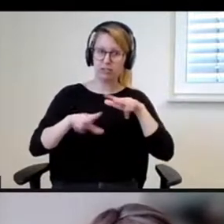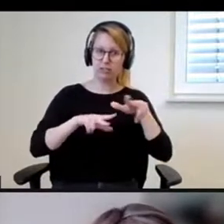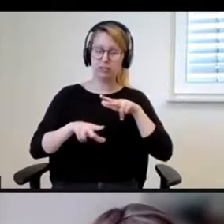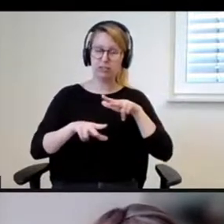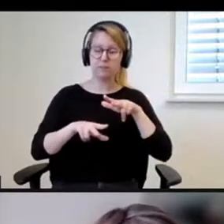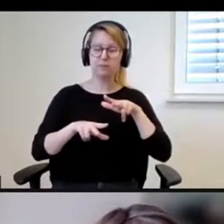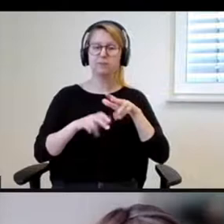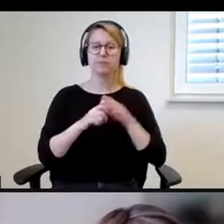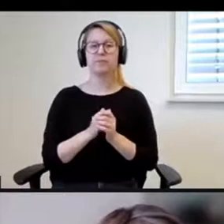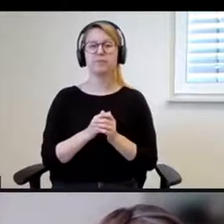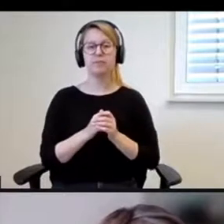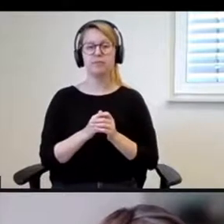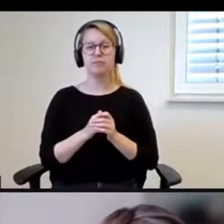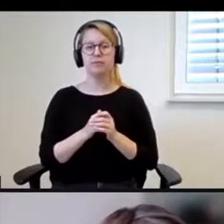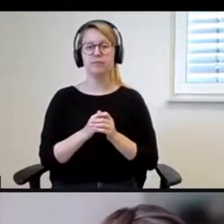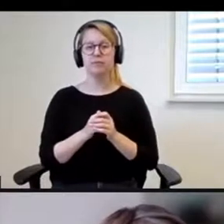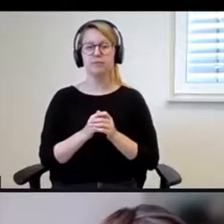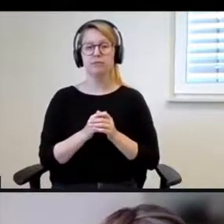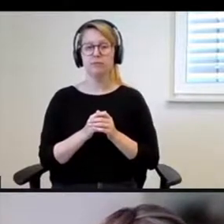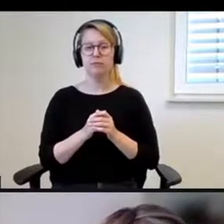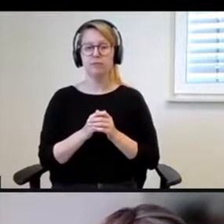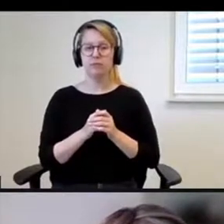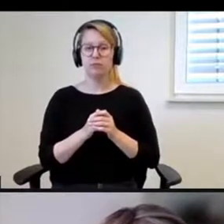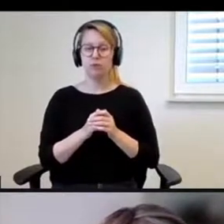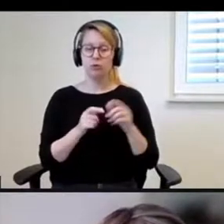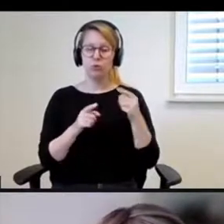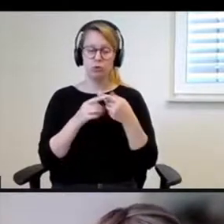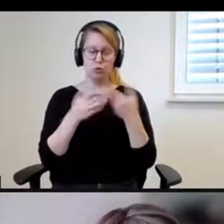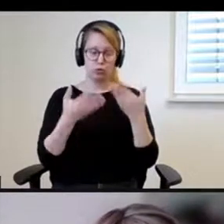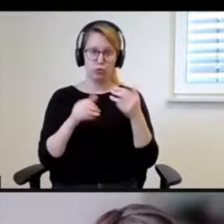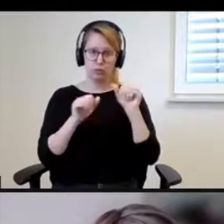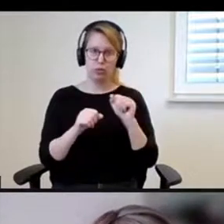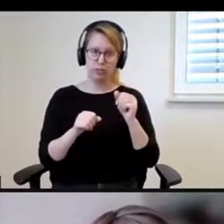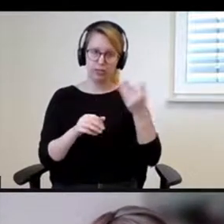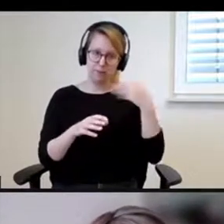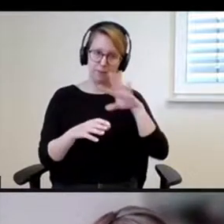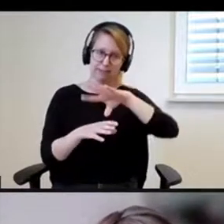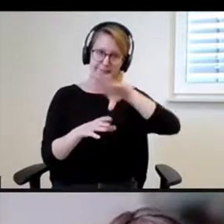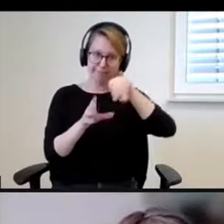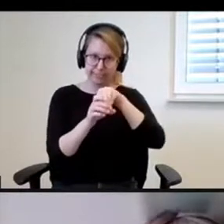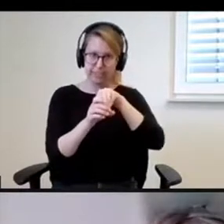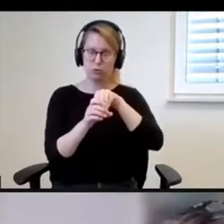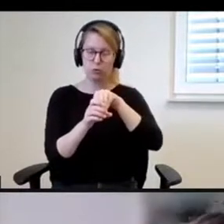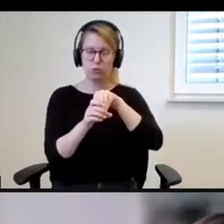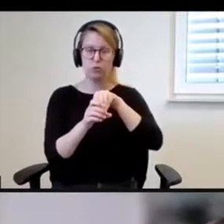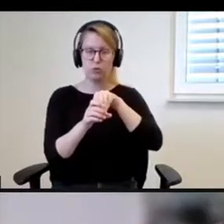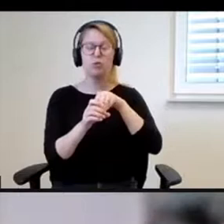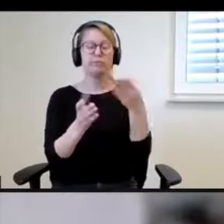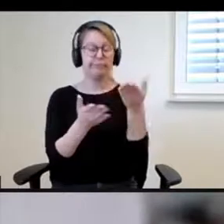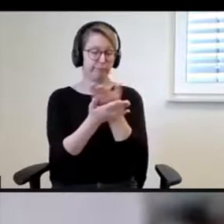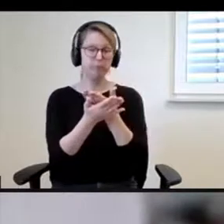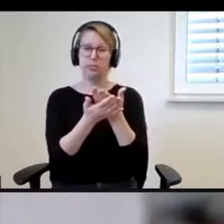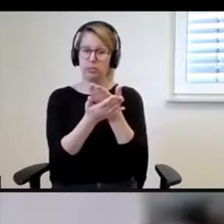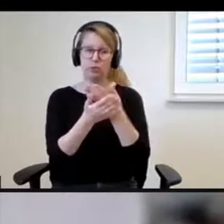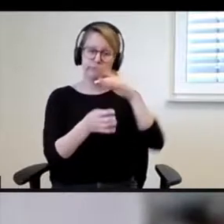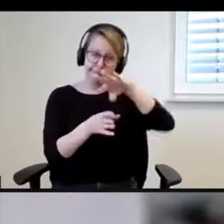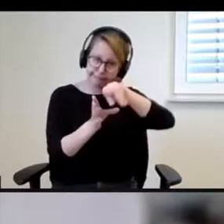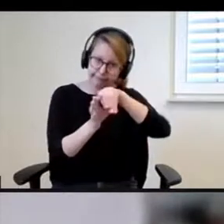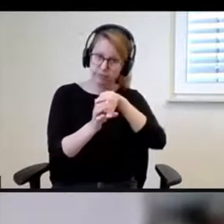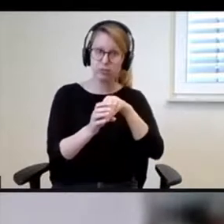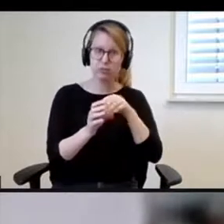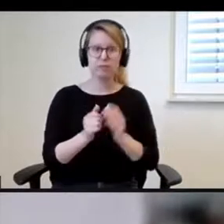schärfen, für Inklusion am Bereich Bildung. Das hört natürlich nicht ob bei